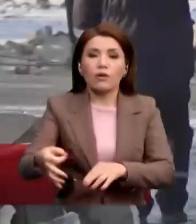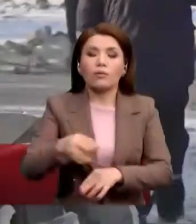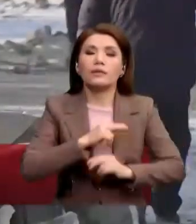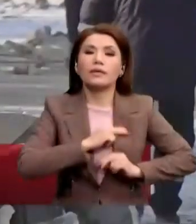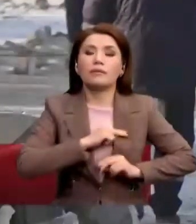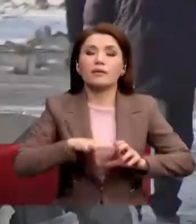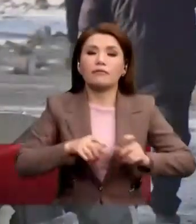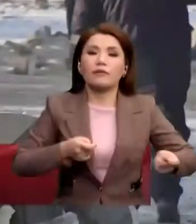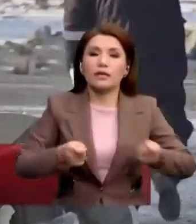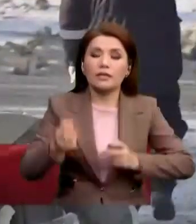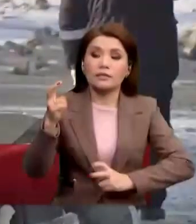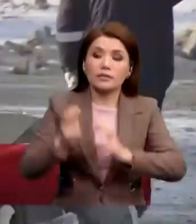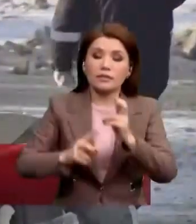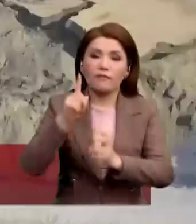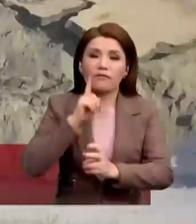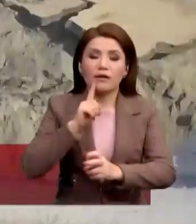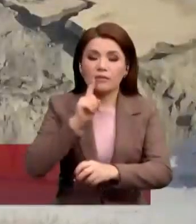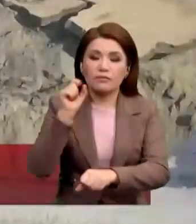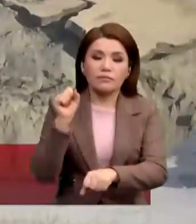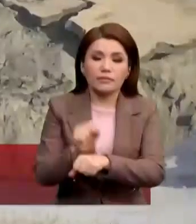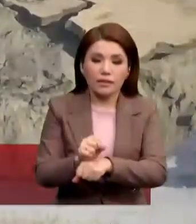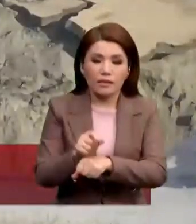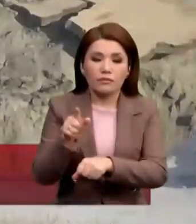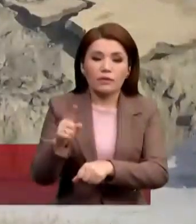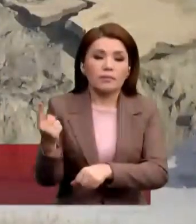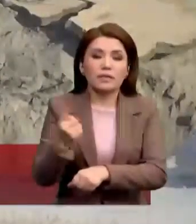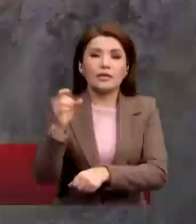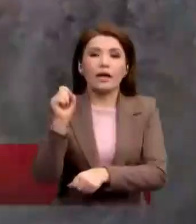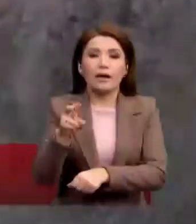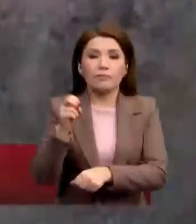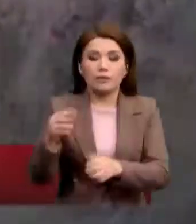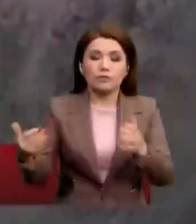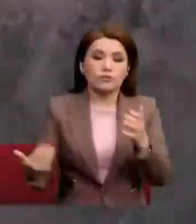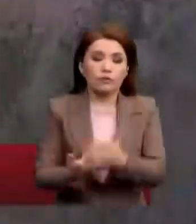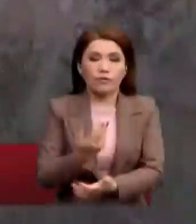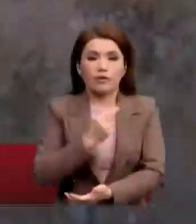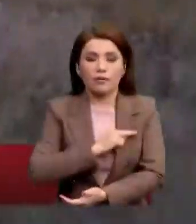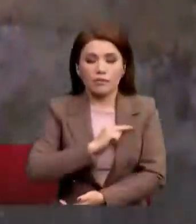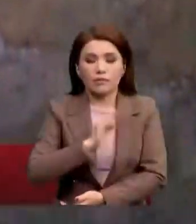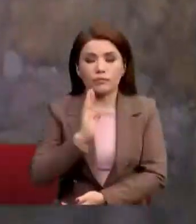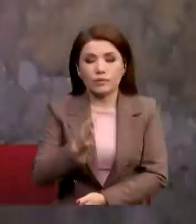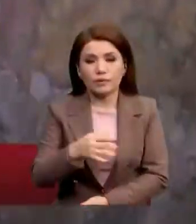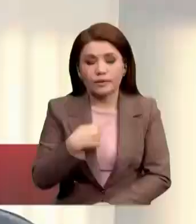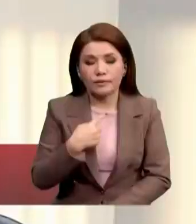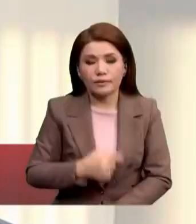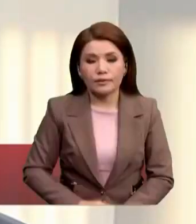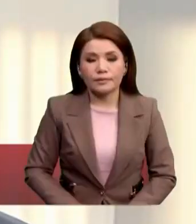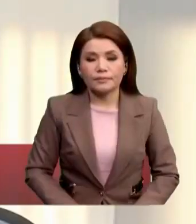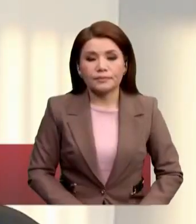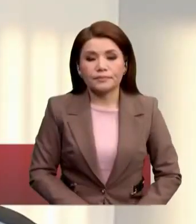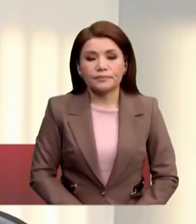басқармасы кәсіпорын уақытша тоқтатылғанын айтады. 1 сәуірде қайтадан іске қосылады дейді.